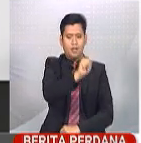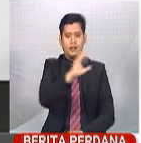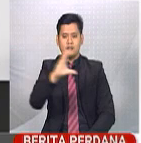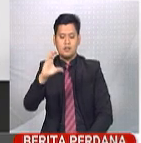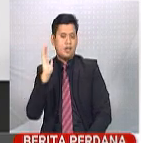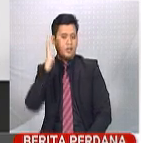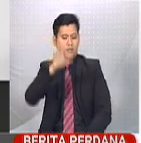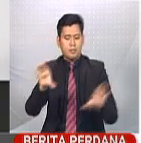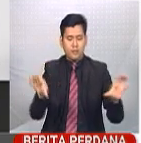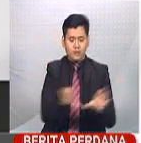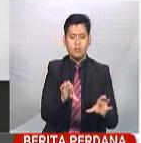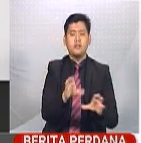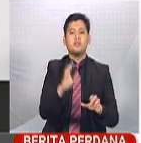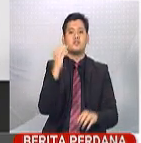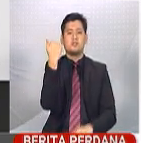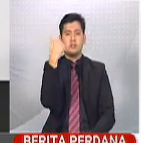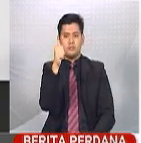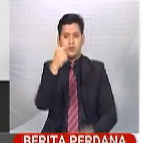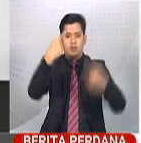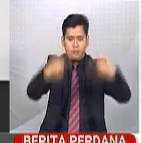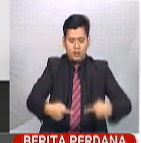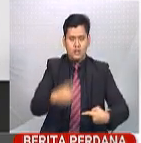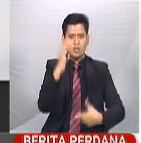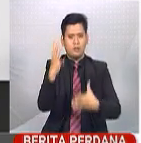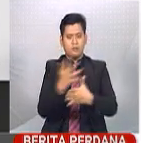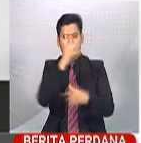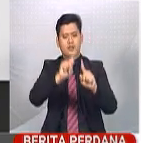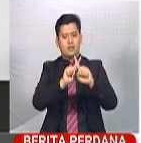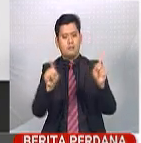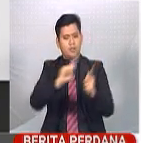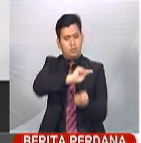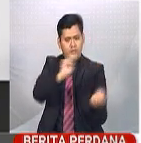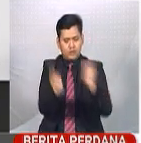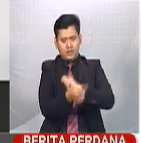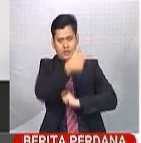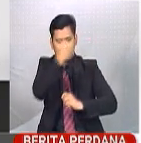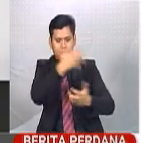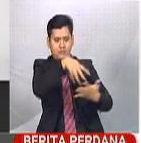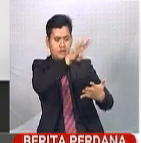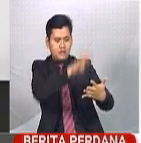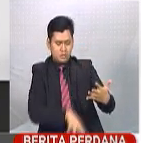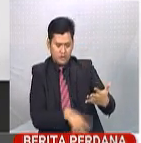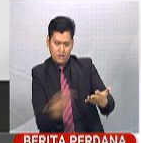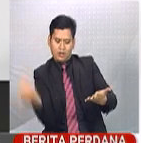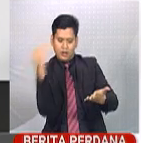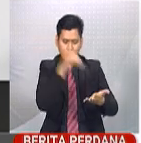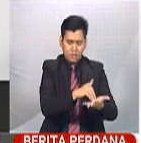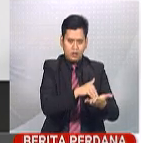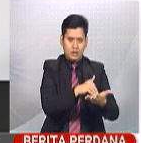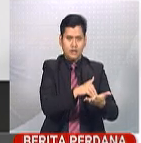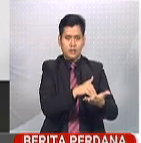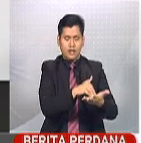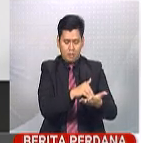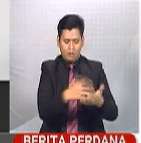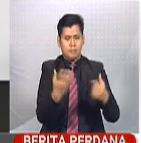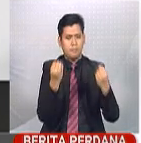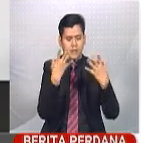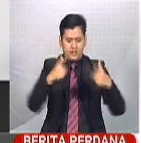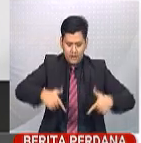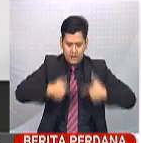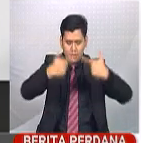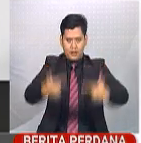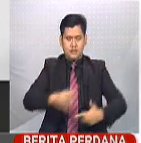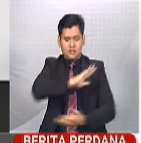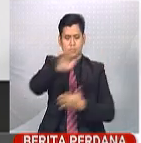sepatunya dilangsungkan 10 pelayanan dalam lima bulan tetapi ditukar susulan penjadwalan semula menandingi gantari negara ahli